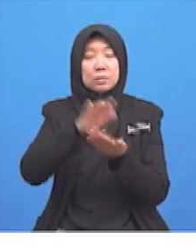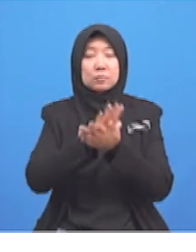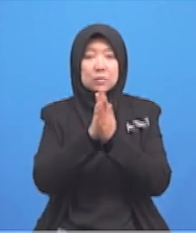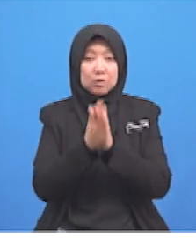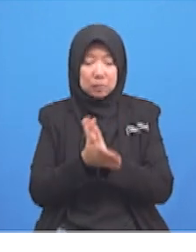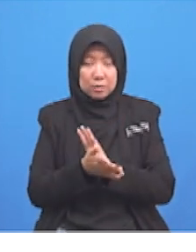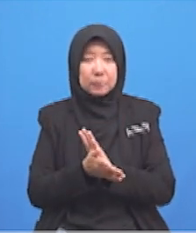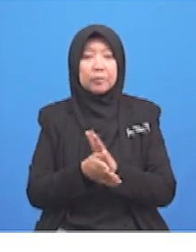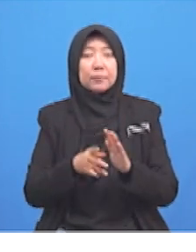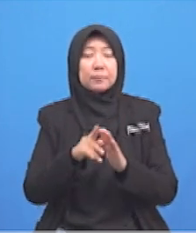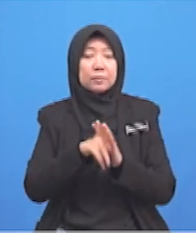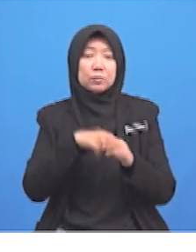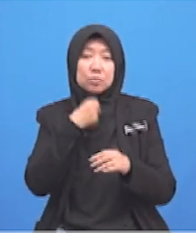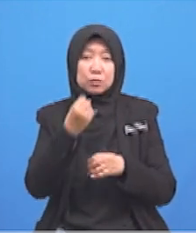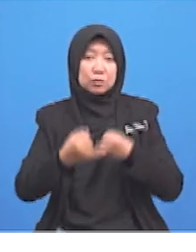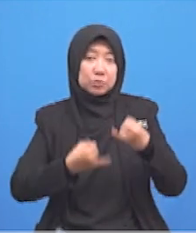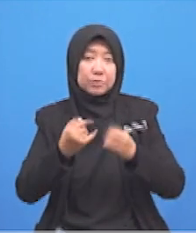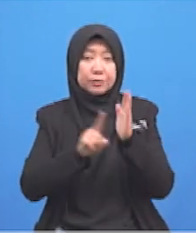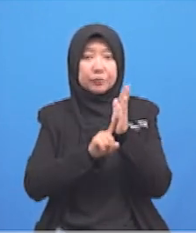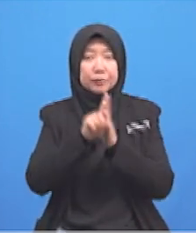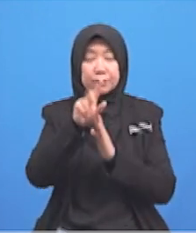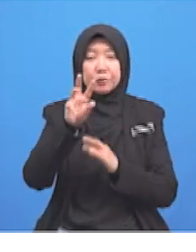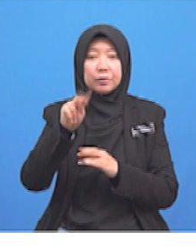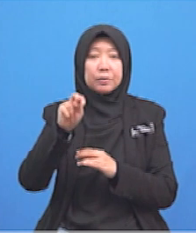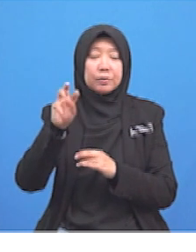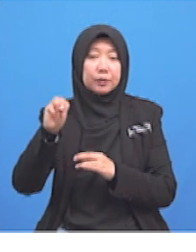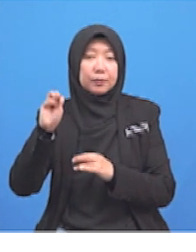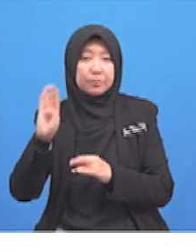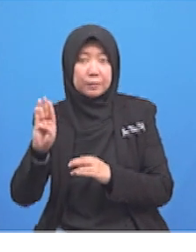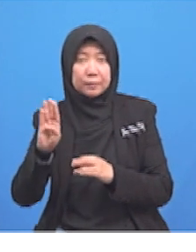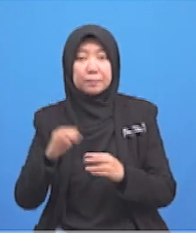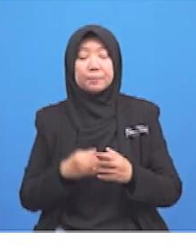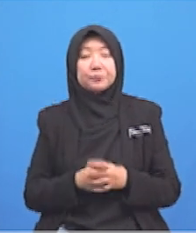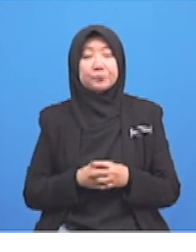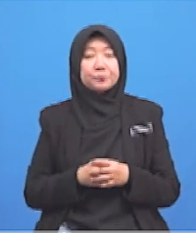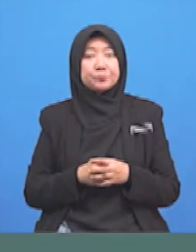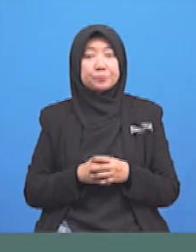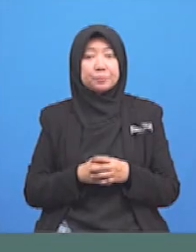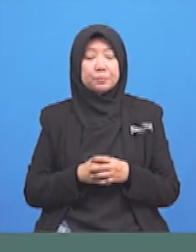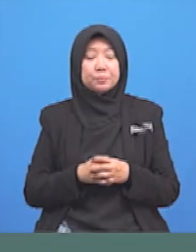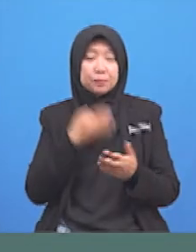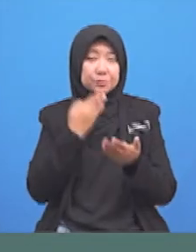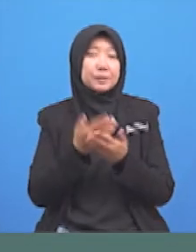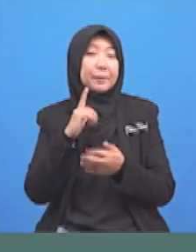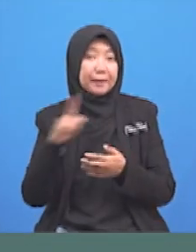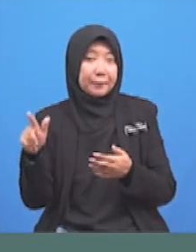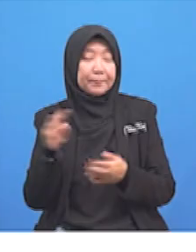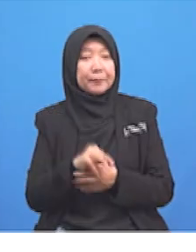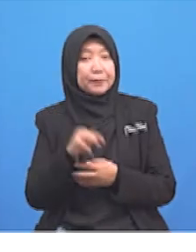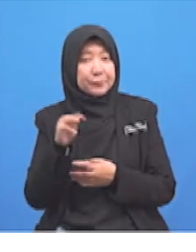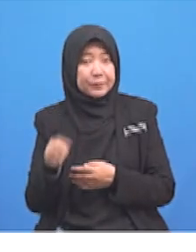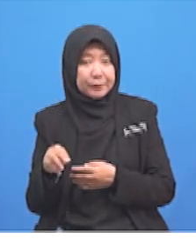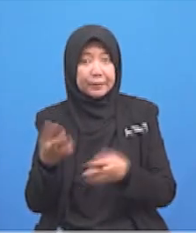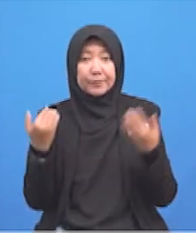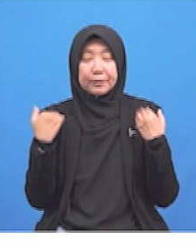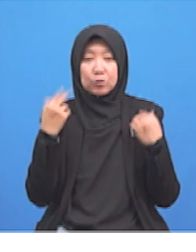tahun 1901 sehingga tahun 1903. Baiklah, murid-murid.